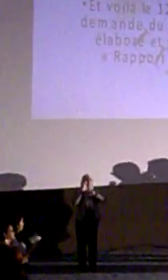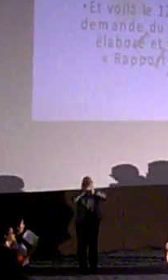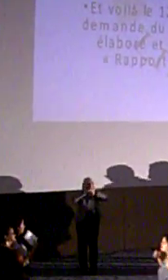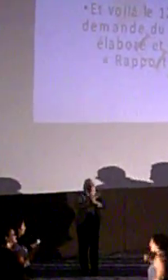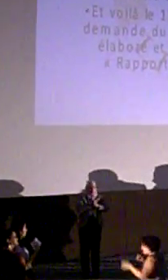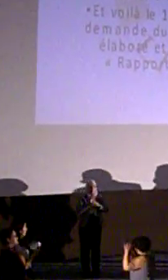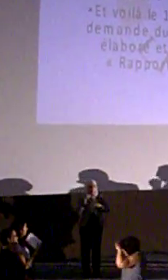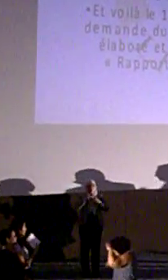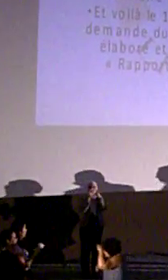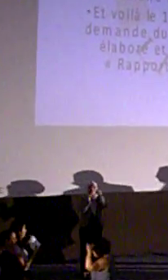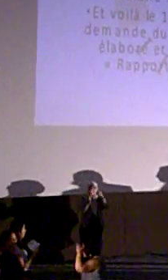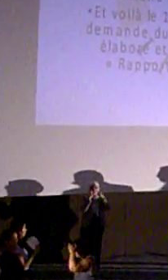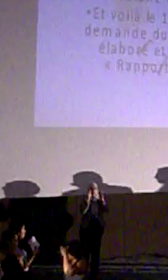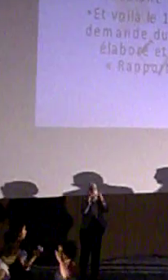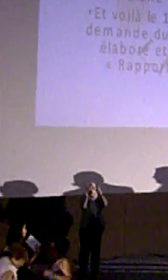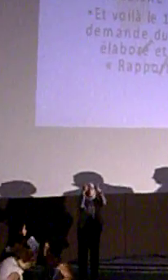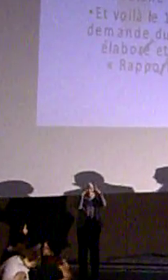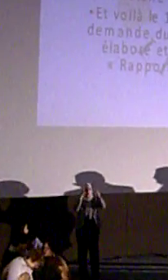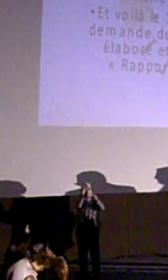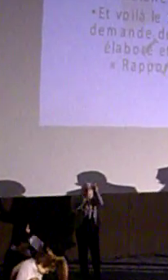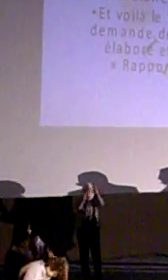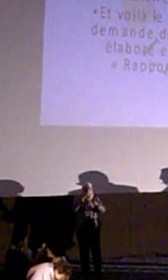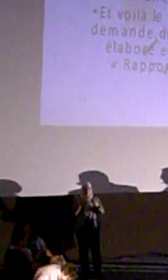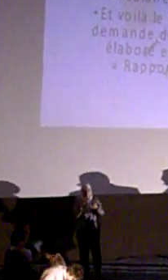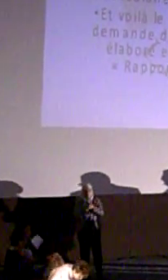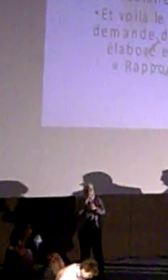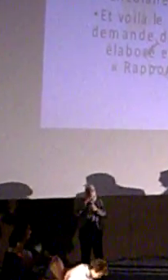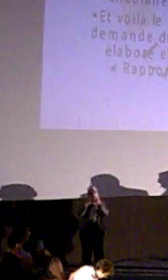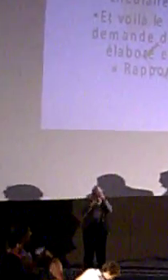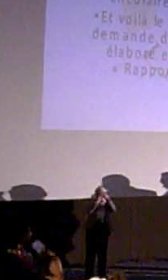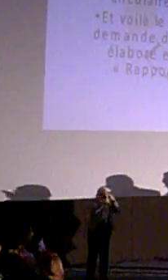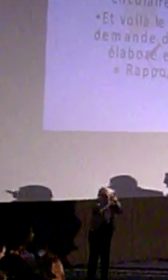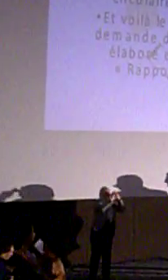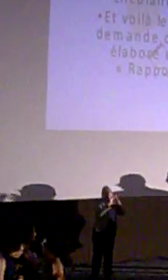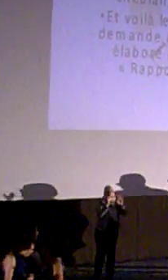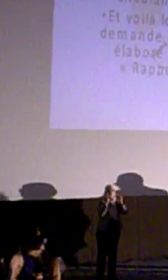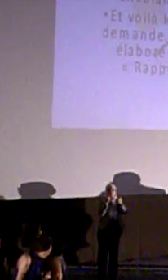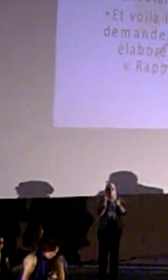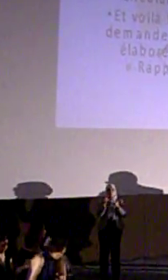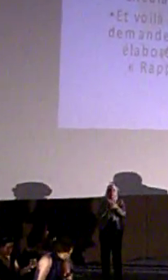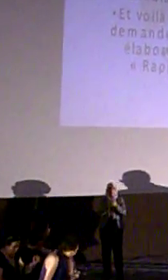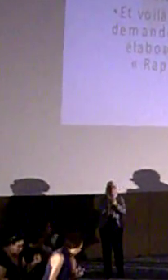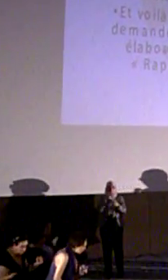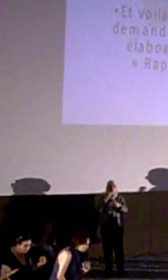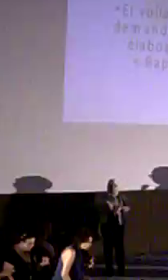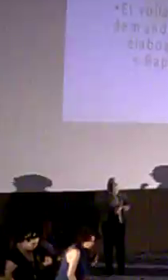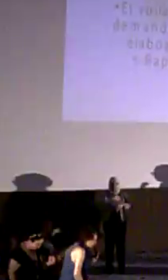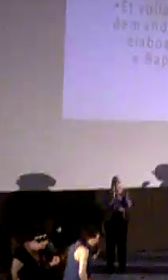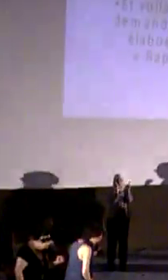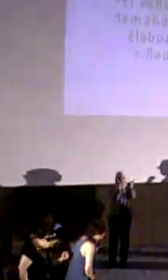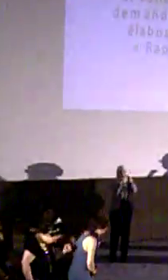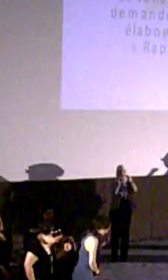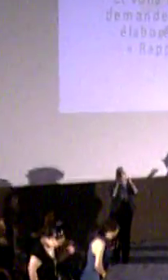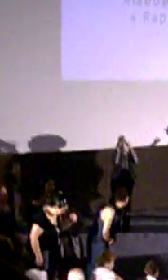فرضت نقاشا حول الحريات الفردية والمساواة. فكانت الاستجابة من خلال تكليف لجنة الحريات